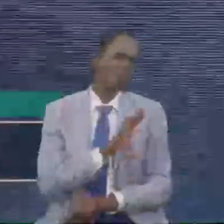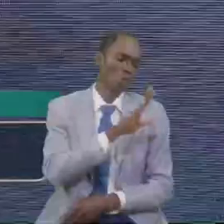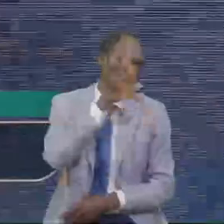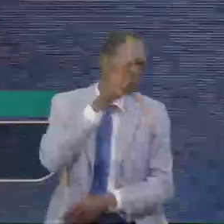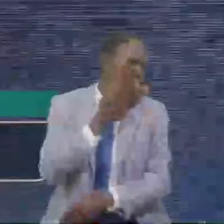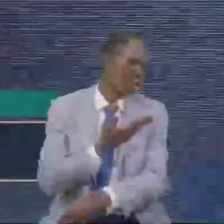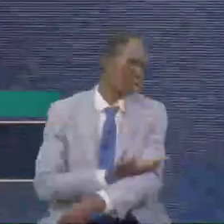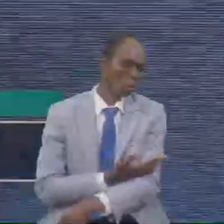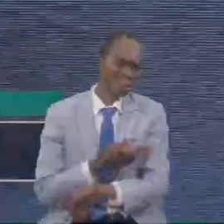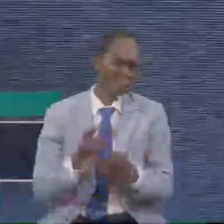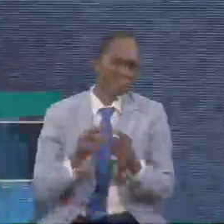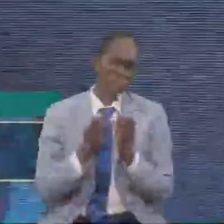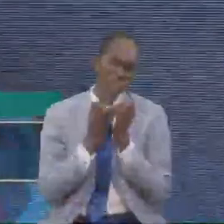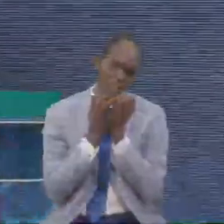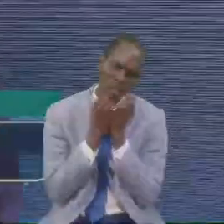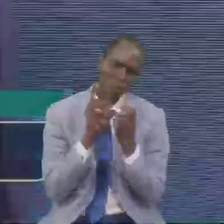Prends ton fils